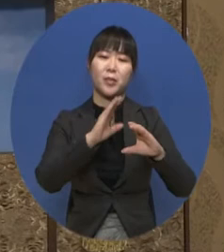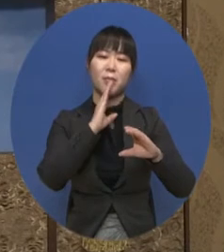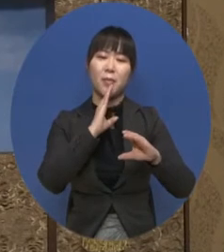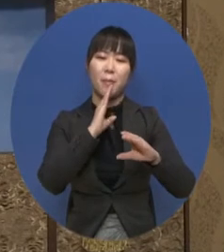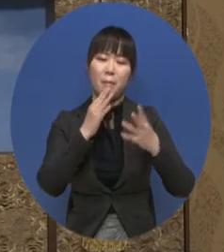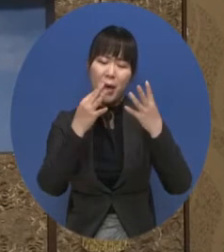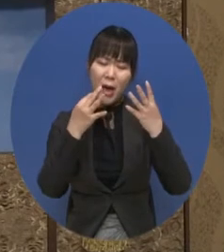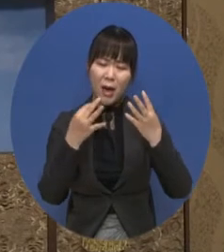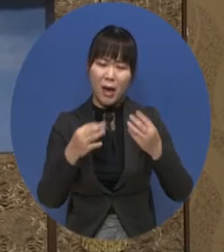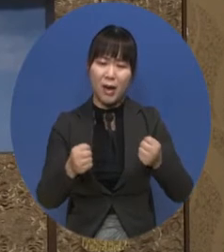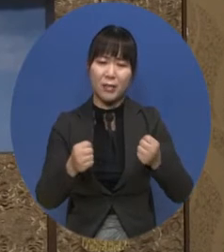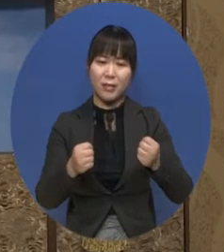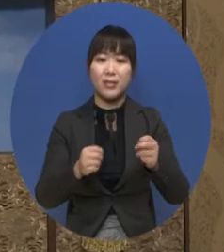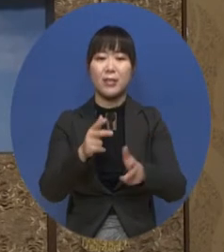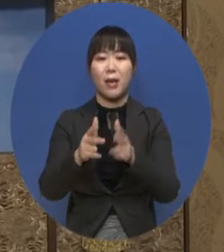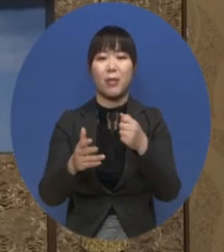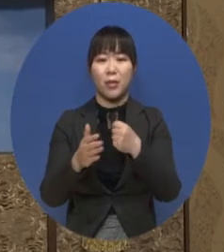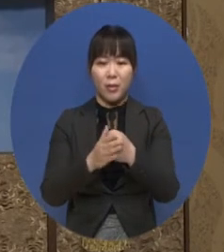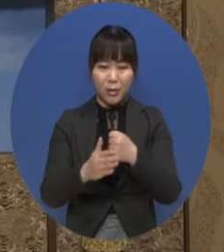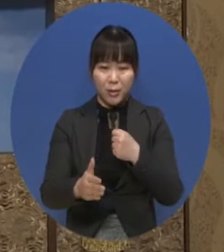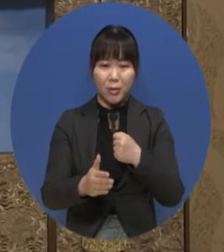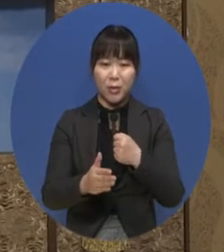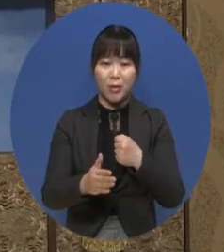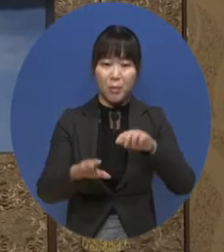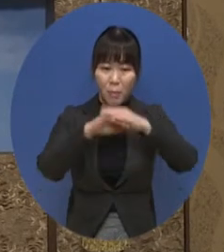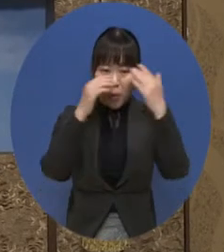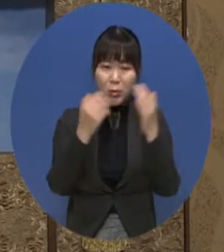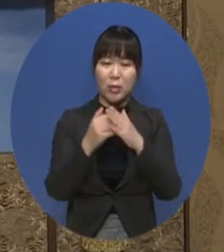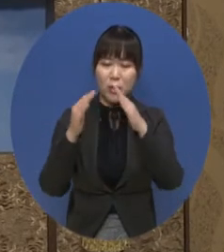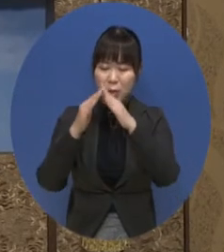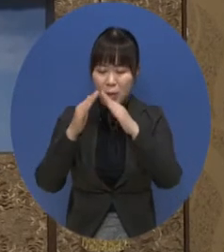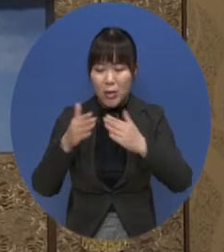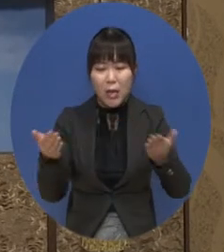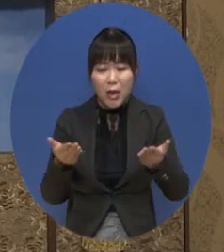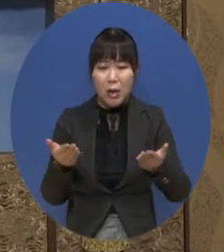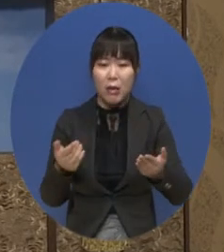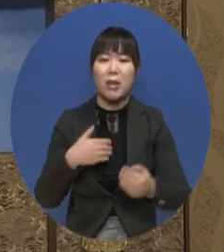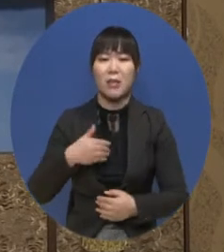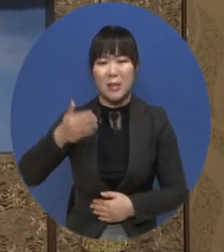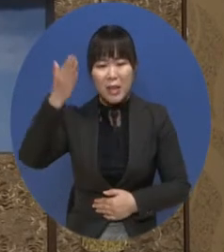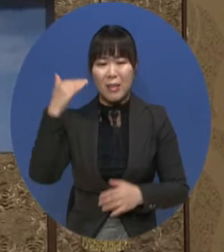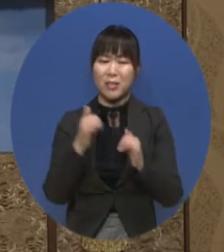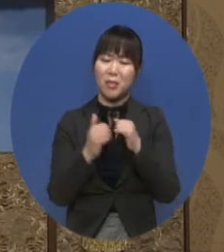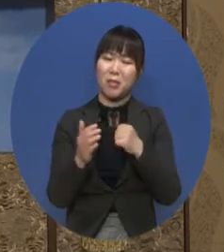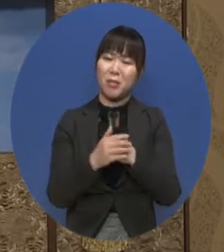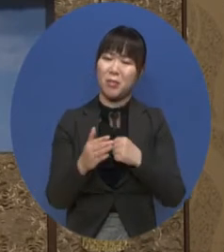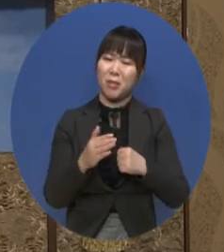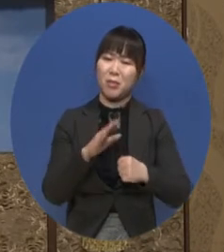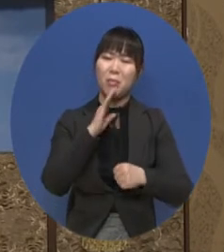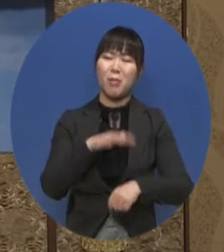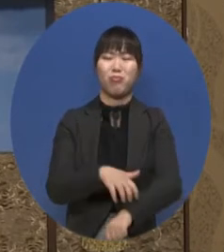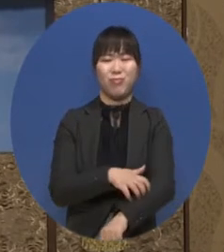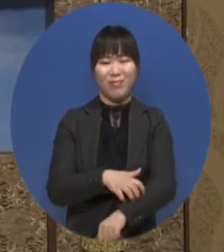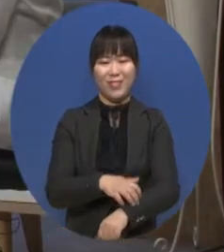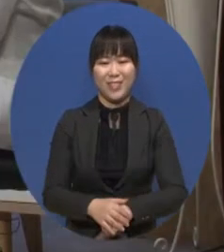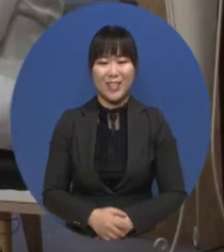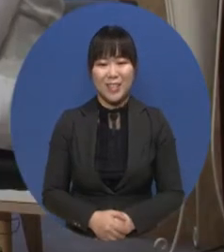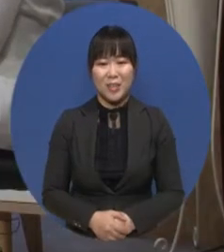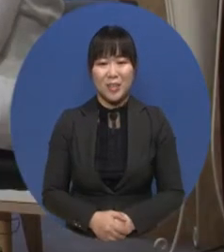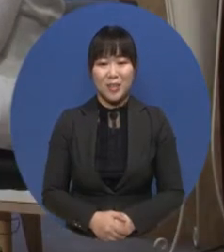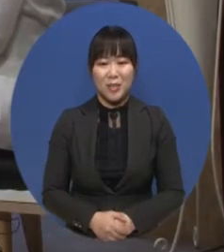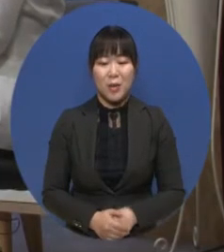굉장히 활발하게 이루어지는 사업이라서 예. 전부 다 재택하기에는 제가 옛날 사람인지 네. 너무 불편하더라고요. 예.